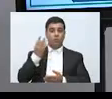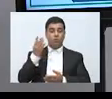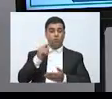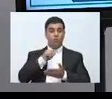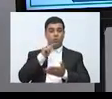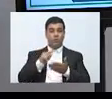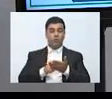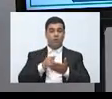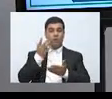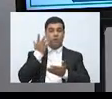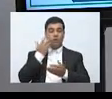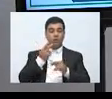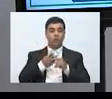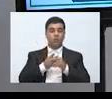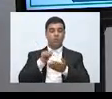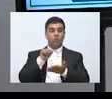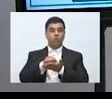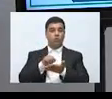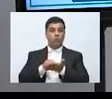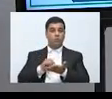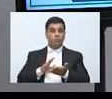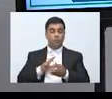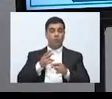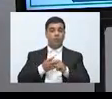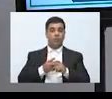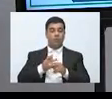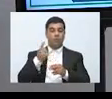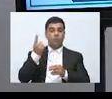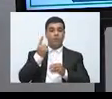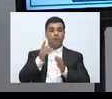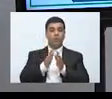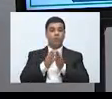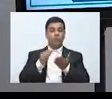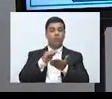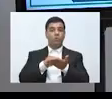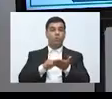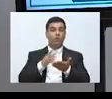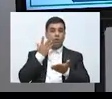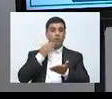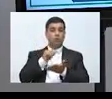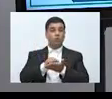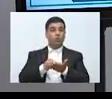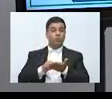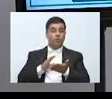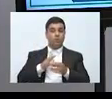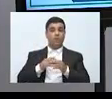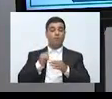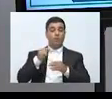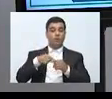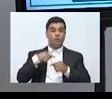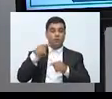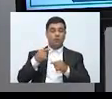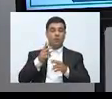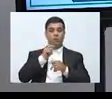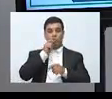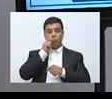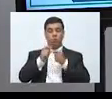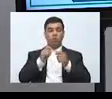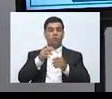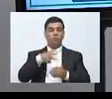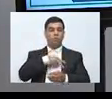4-савол. Қачон чоп этилган? Демак, 1-ширий топлами қачон чоп этилган? Ва кейингиси мукофотлари.